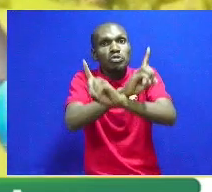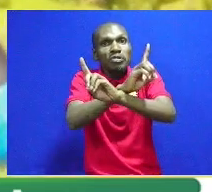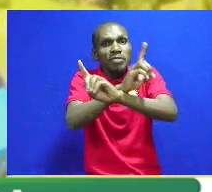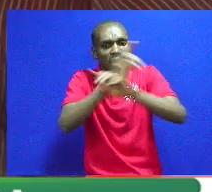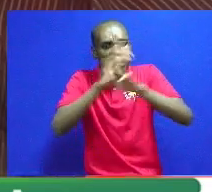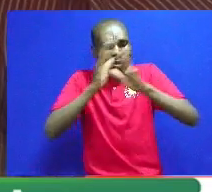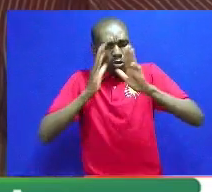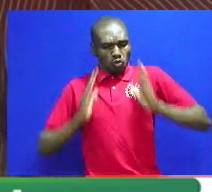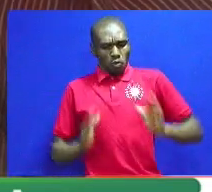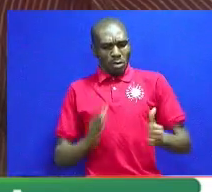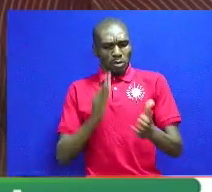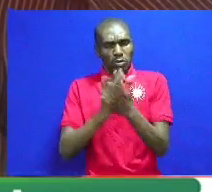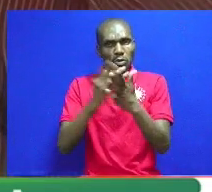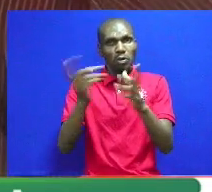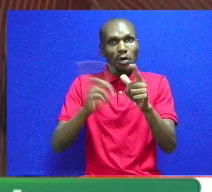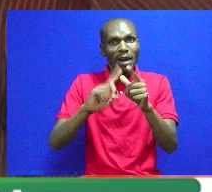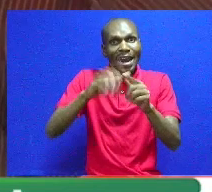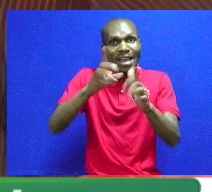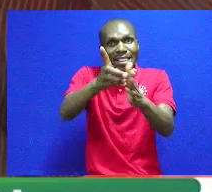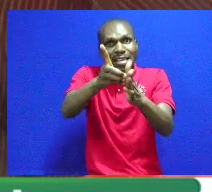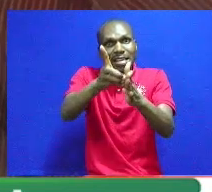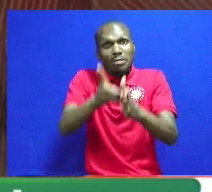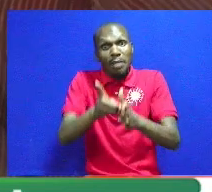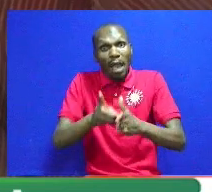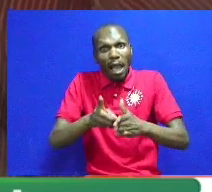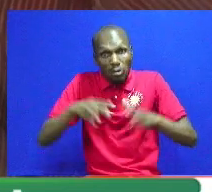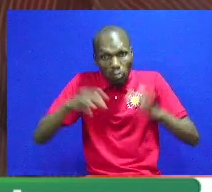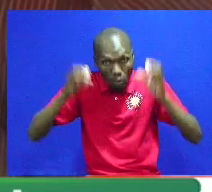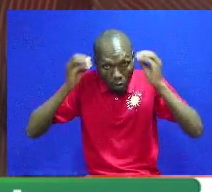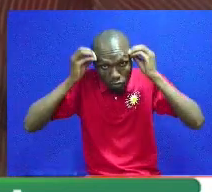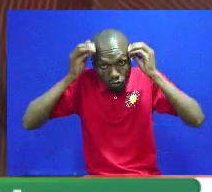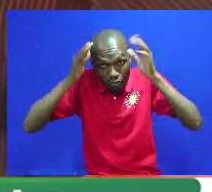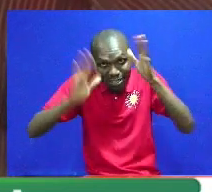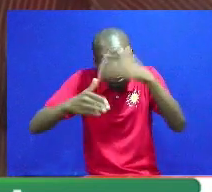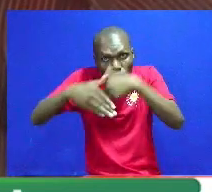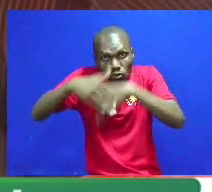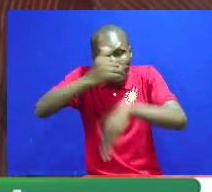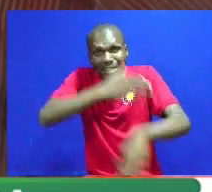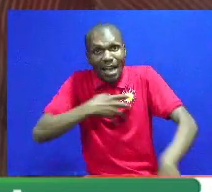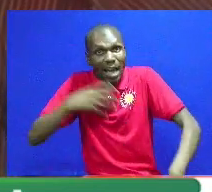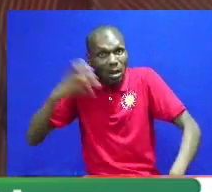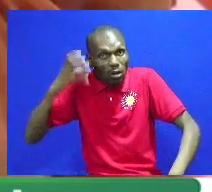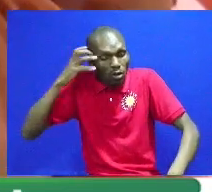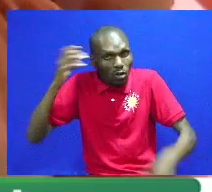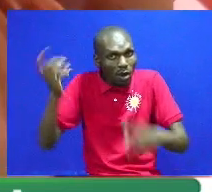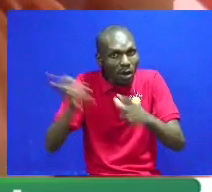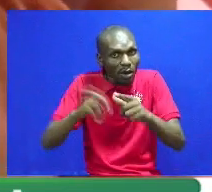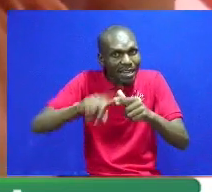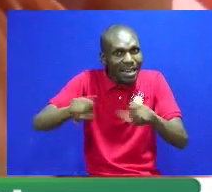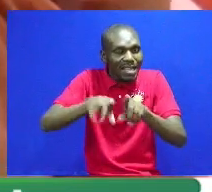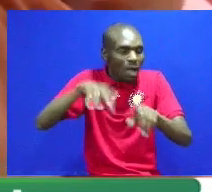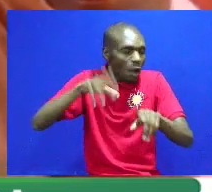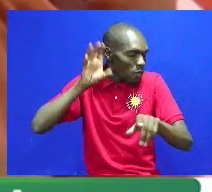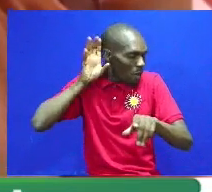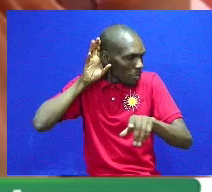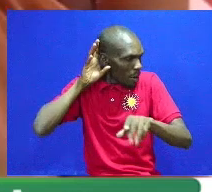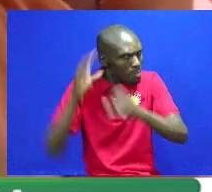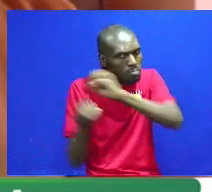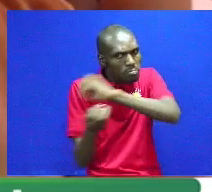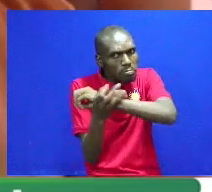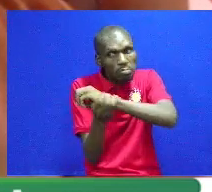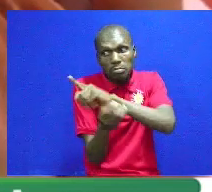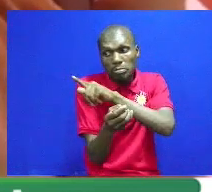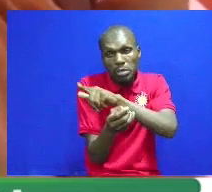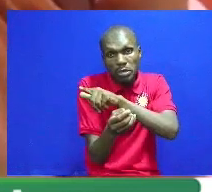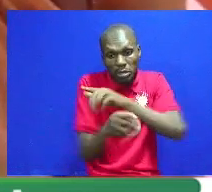kumulekera okugania. Kwa boro kiwa kuruwasi universities nechi colleges. Unatoba to kwererua. Na Edwin Mumanyi oyoro